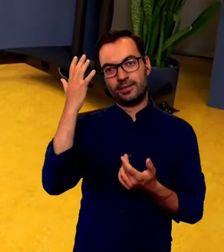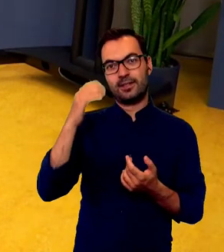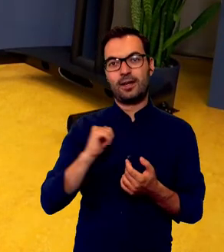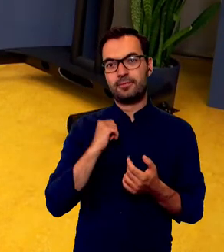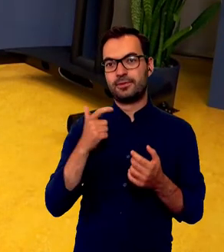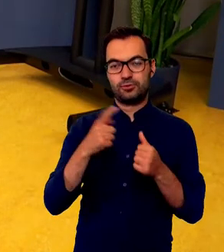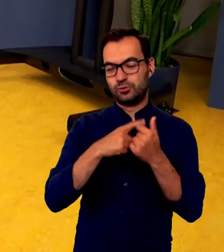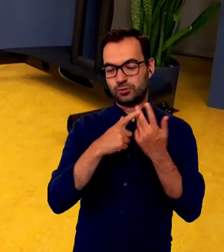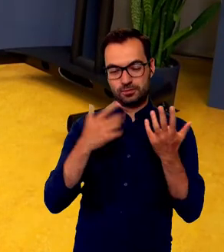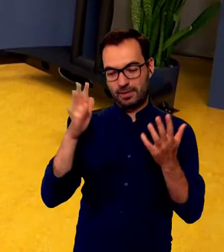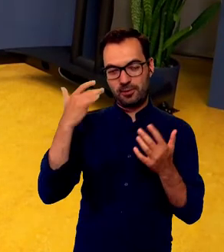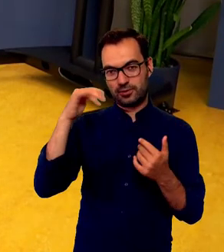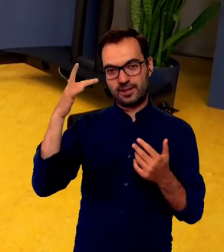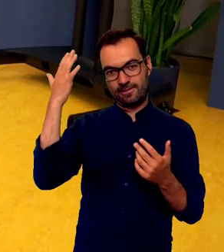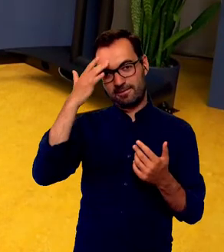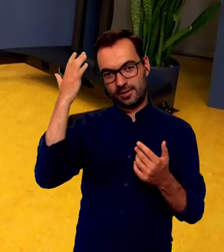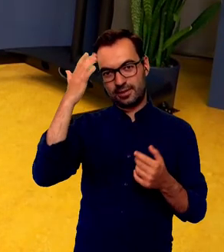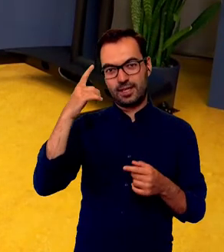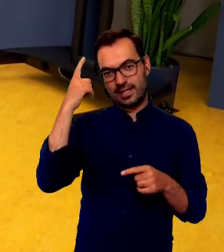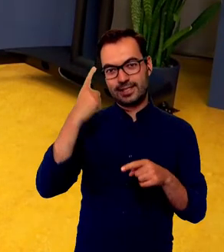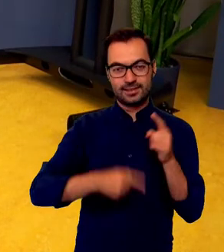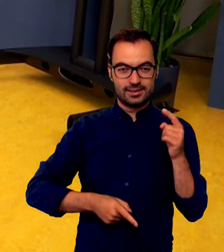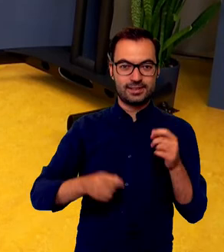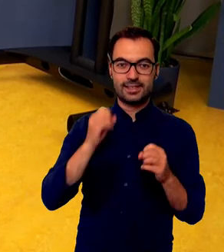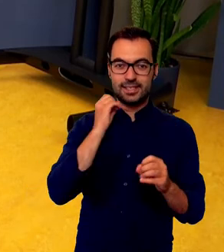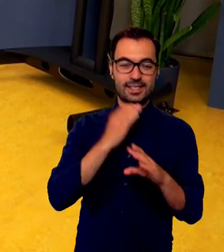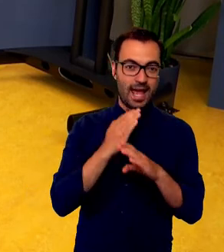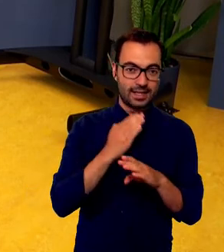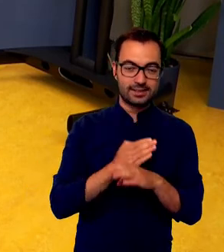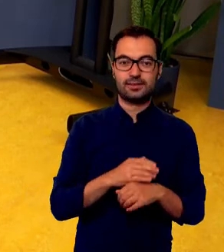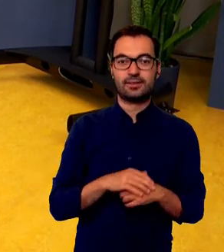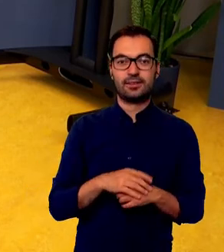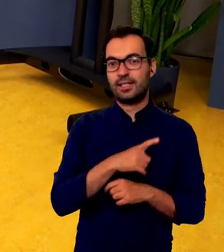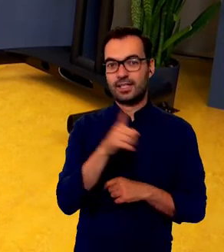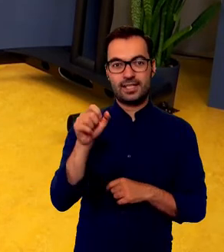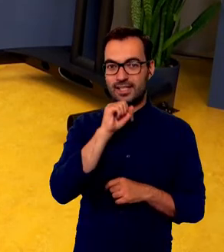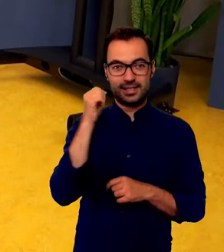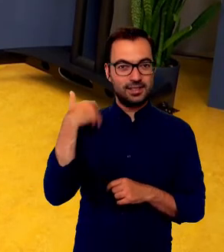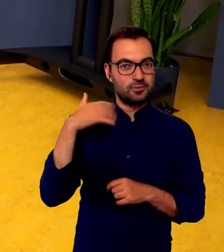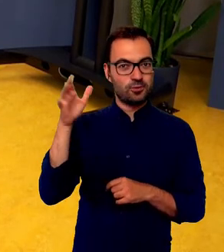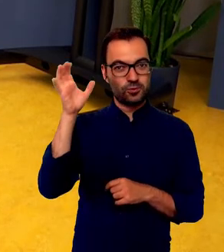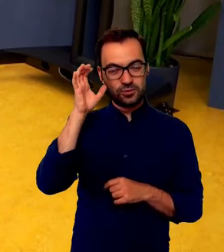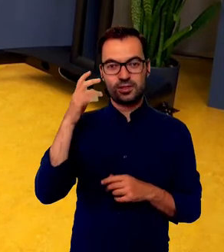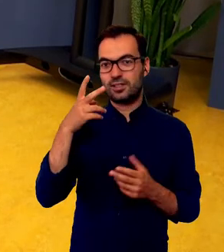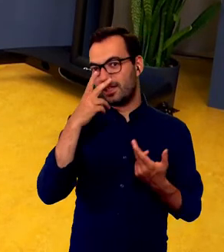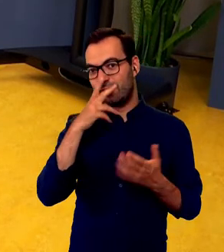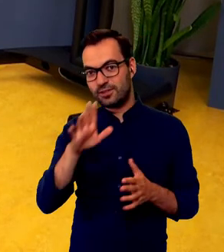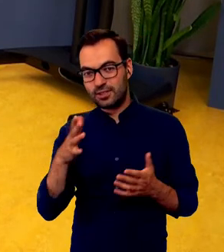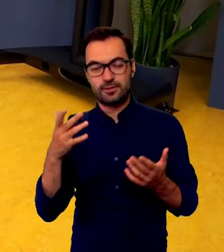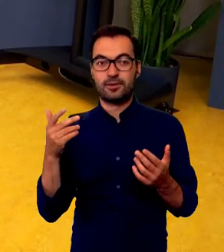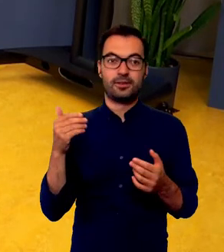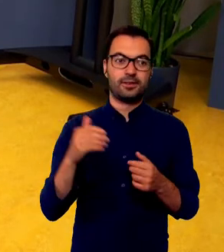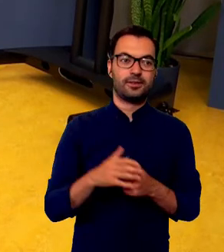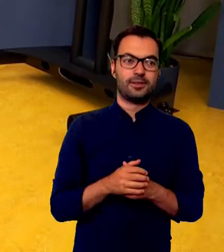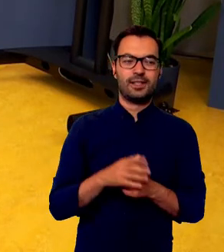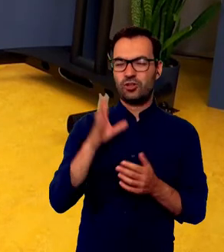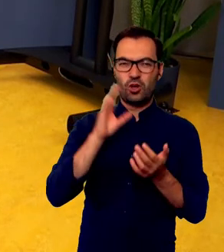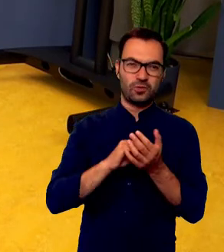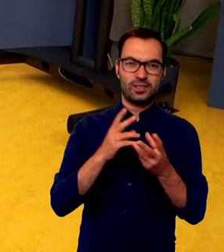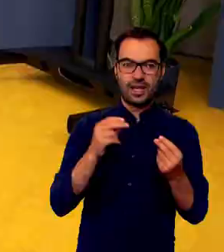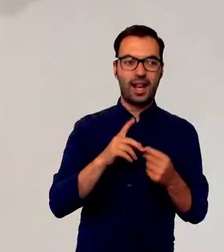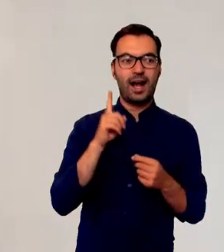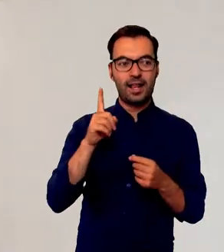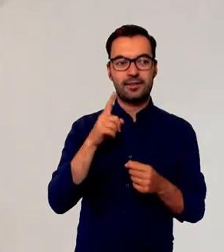o tym czy o tamtym, o ekstremalnym seksie? Czy żadna z was nie słyszała, nie doświadczyła? Może nie każda